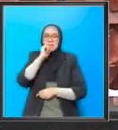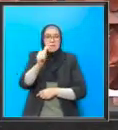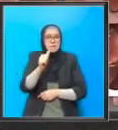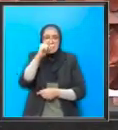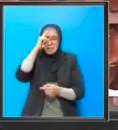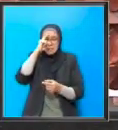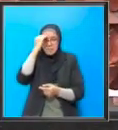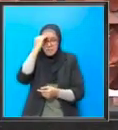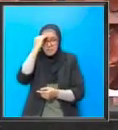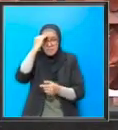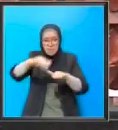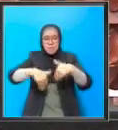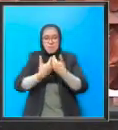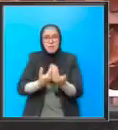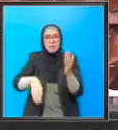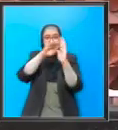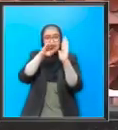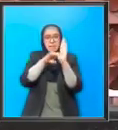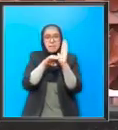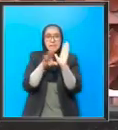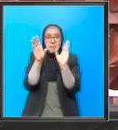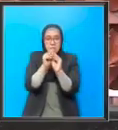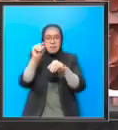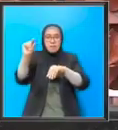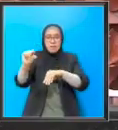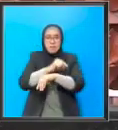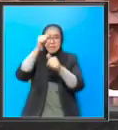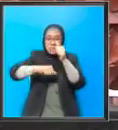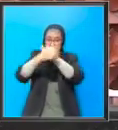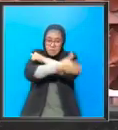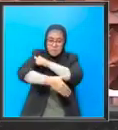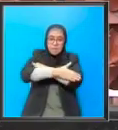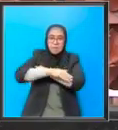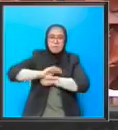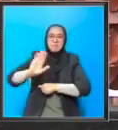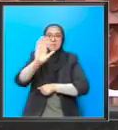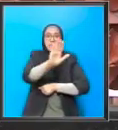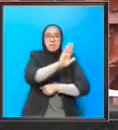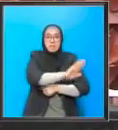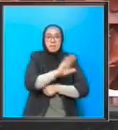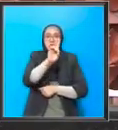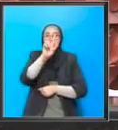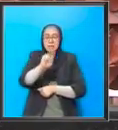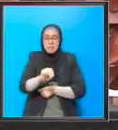yang digunakan di setiap negeri di dalam negeri masing-masing